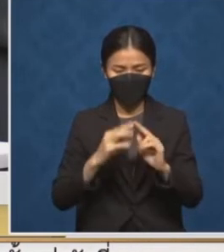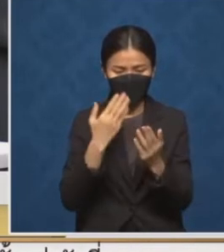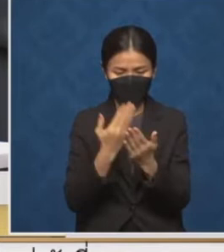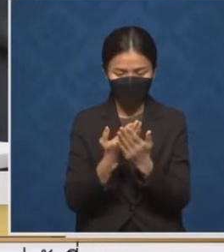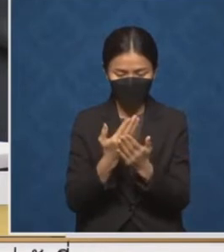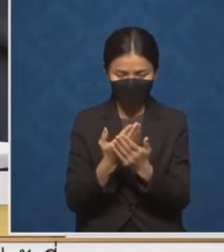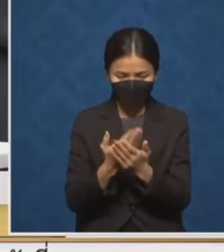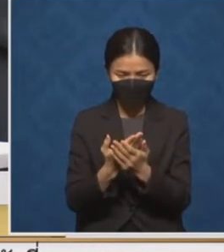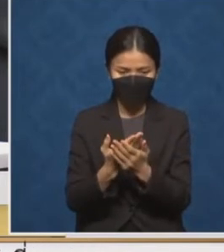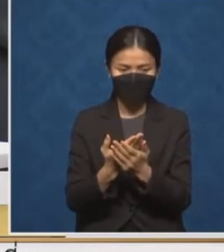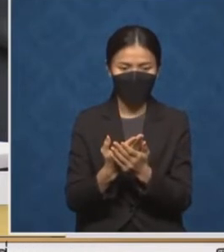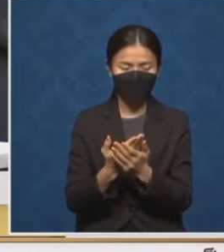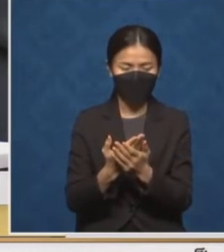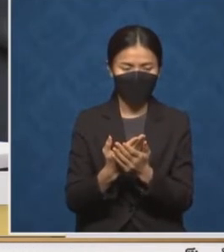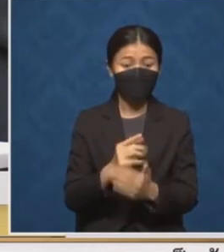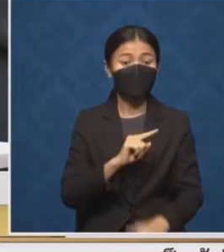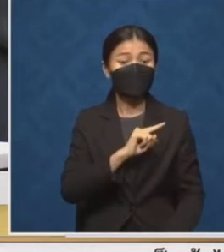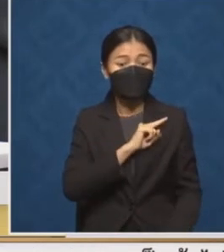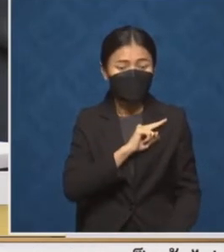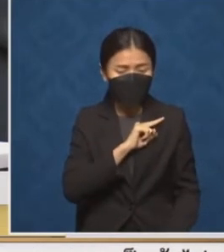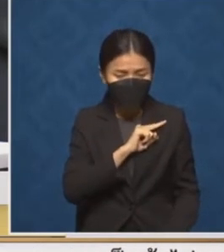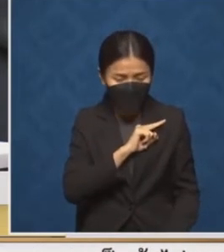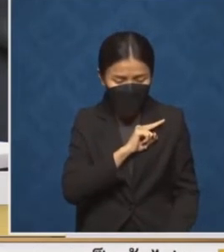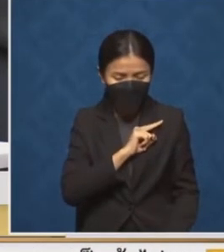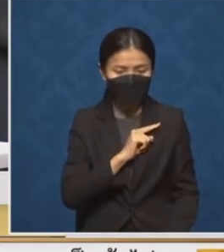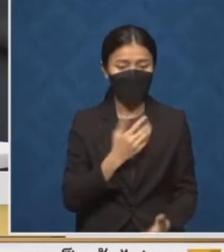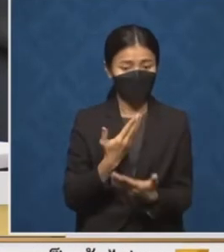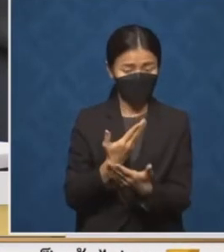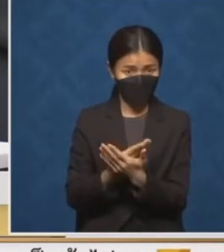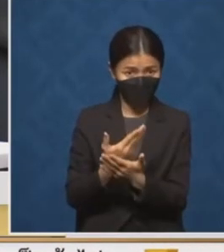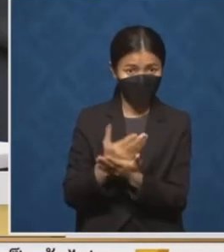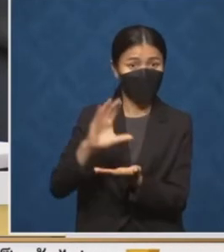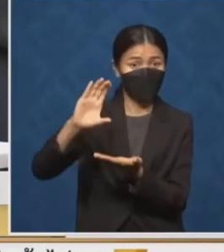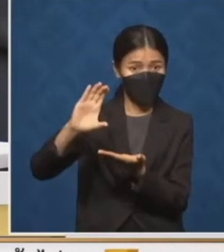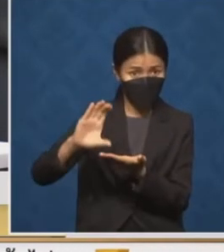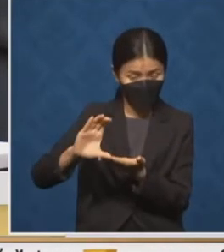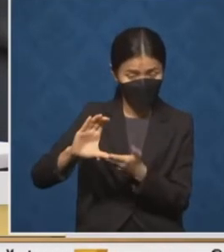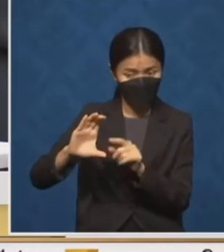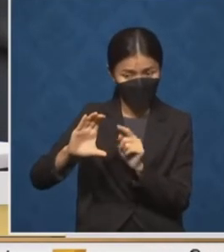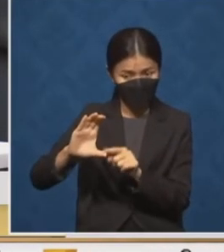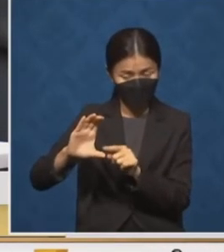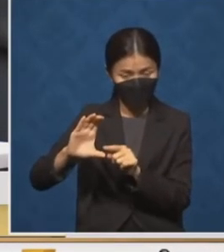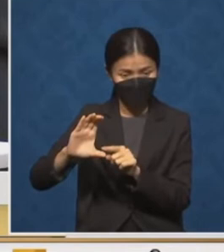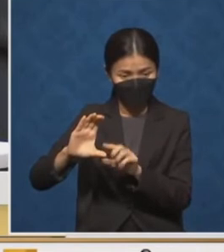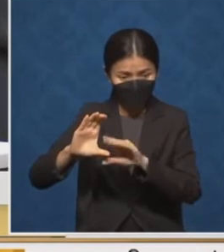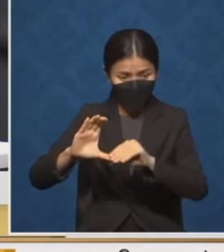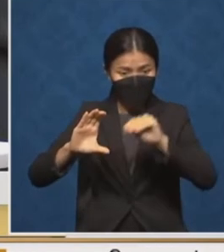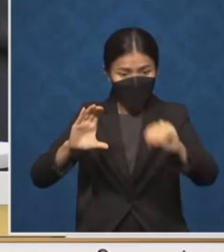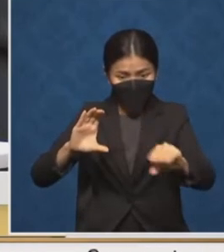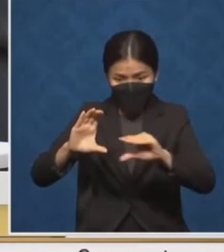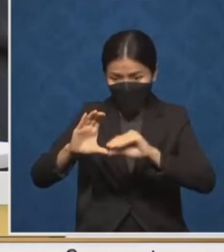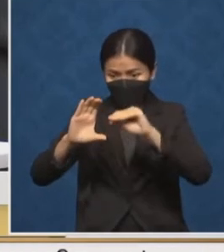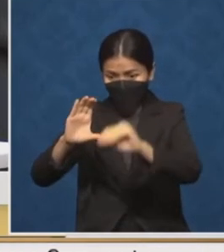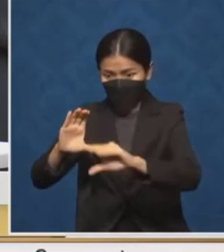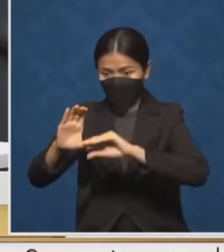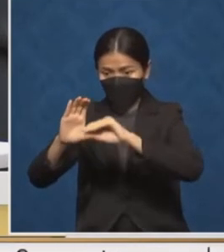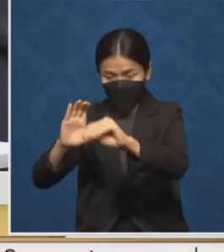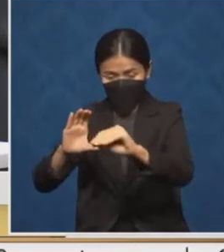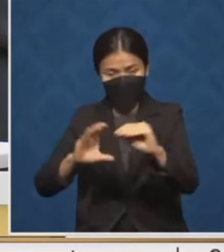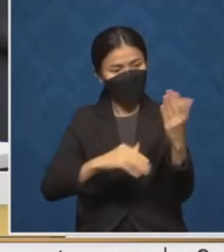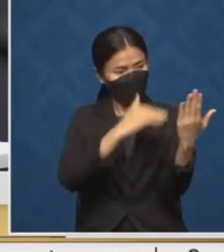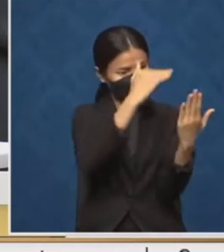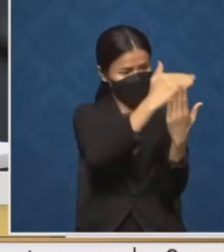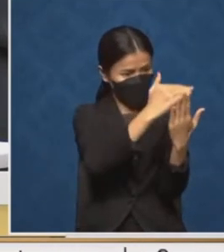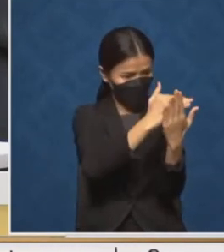อำนาจสั่งจ่ายเงินแผ่นดินตามรายการและจำนวนเงินที่กำหนดไว้ในพระราชบัญ